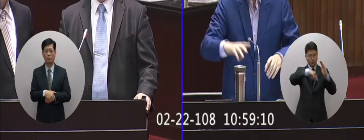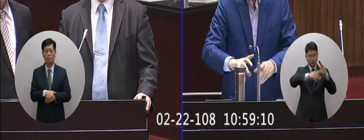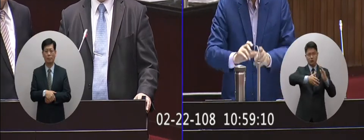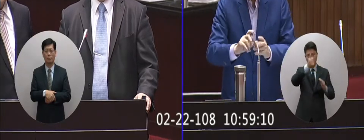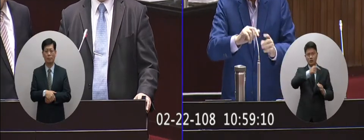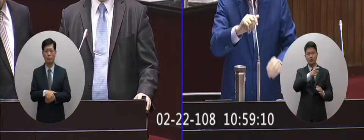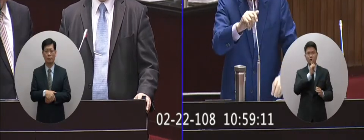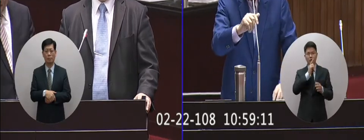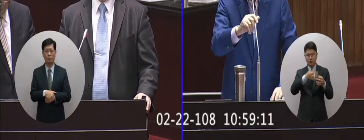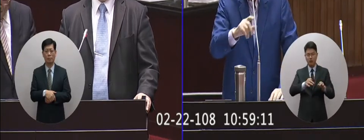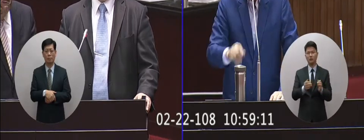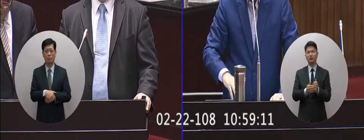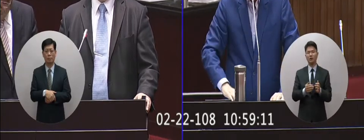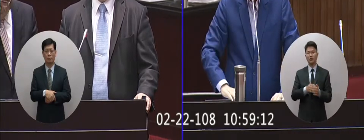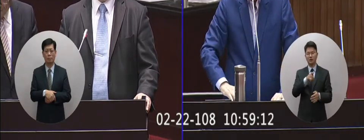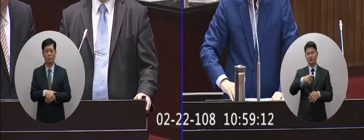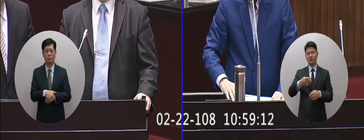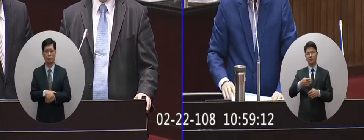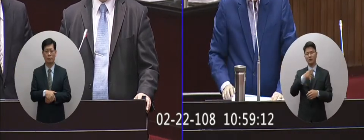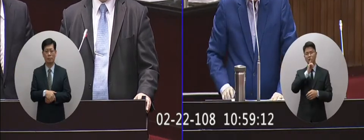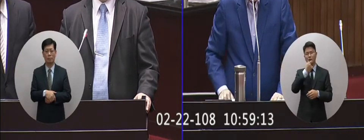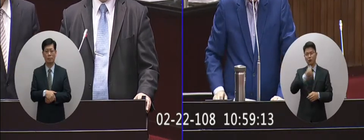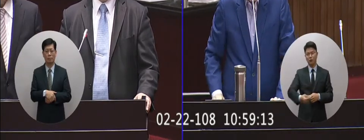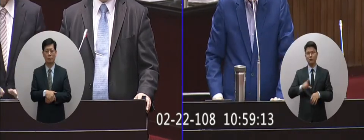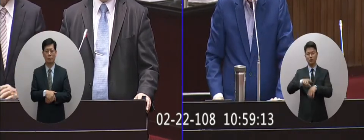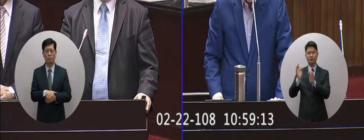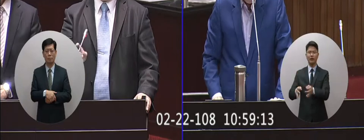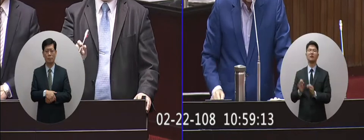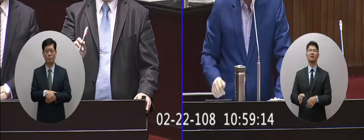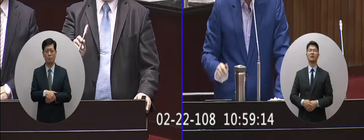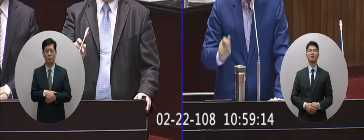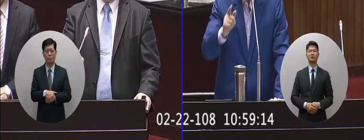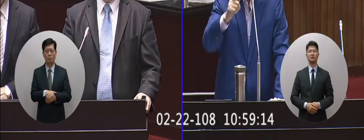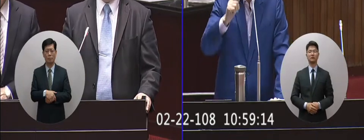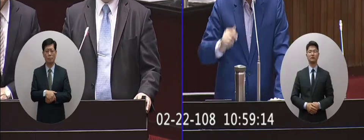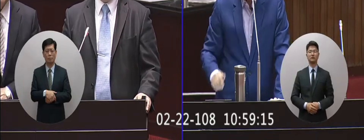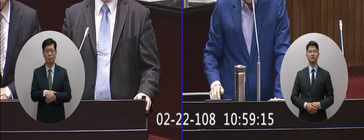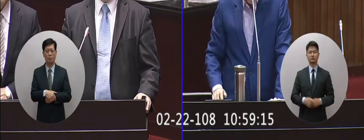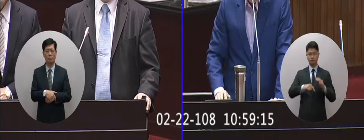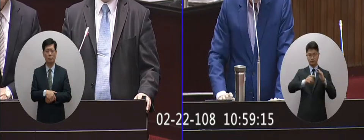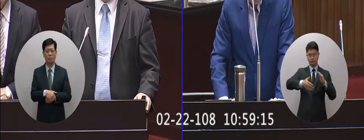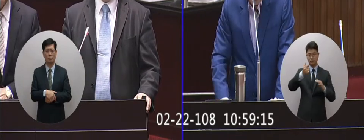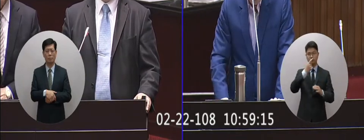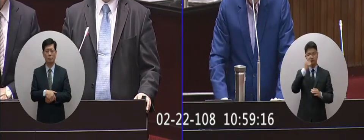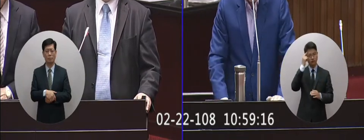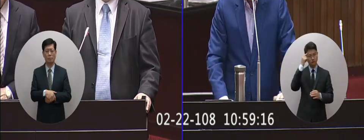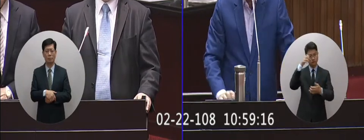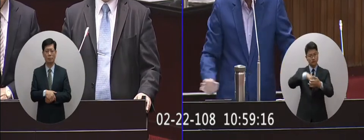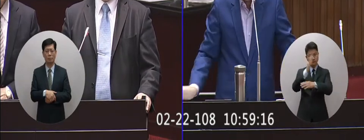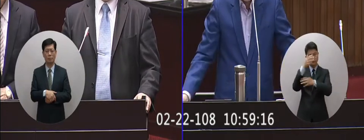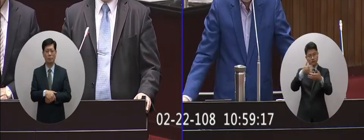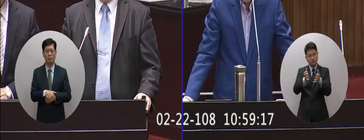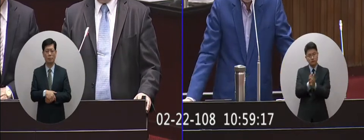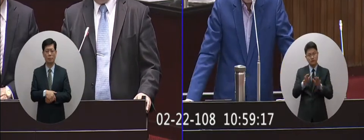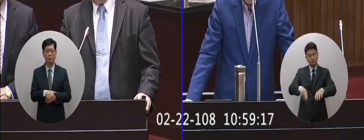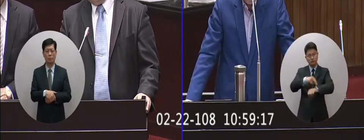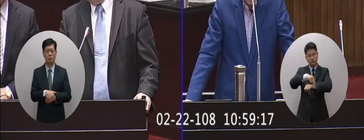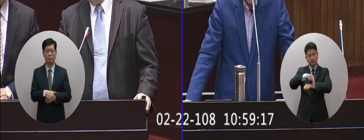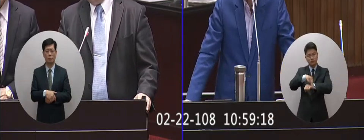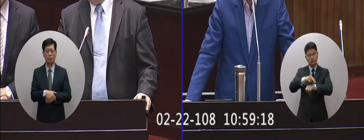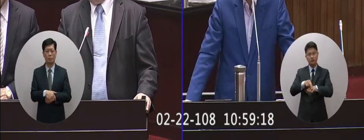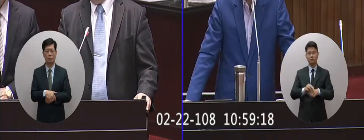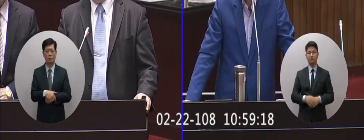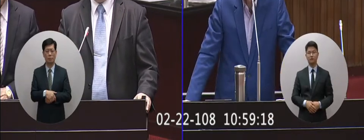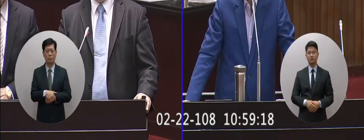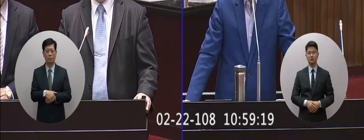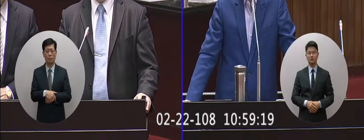费我们的生命啊，你知道吗？这个院长，我想内政部啊，现在正在规划啊，晶